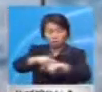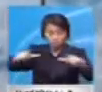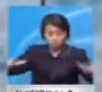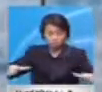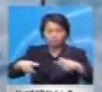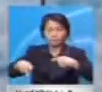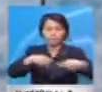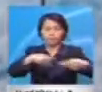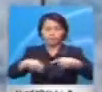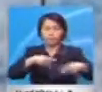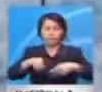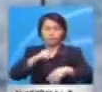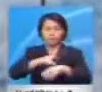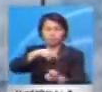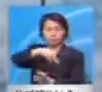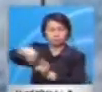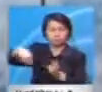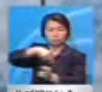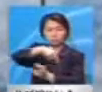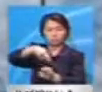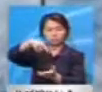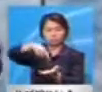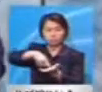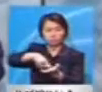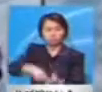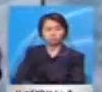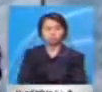pasaran produknya di rantau